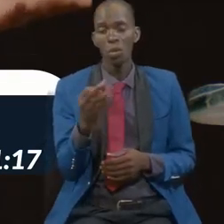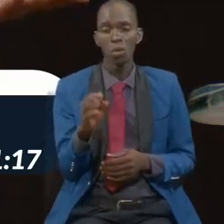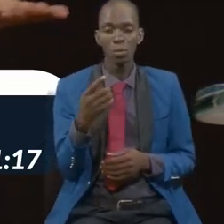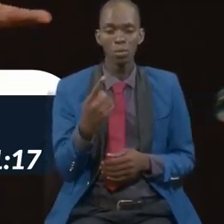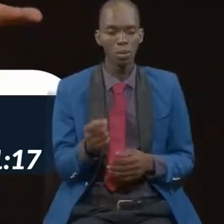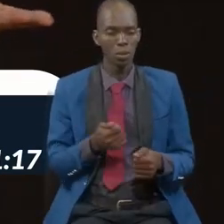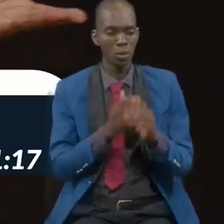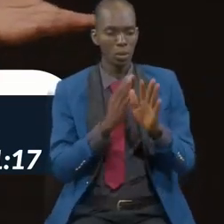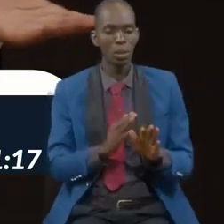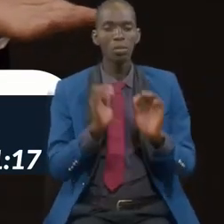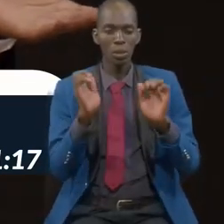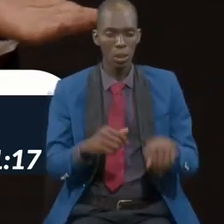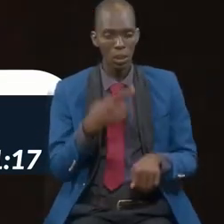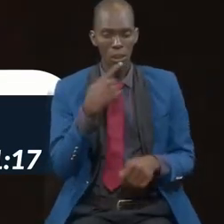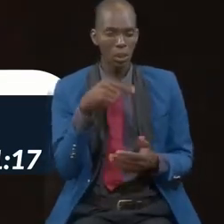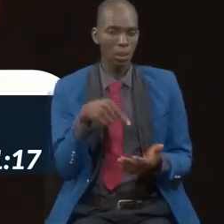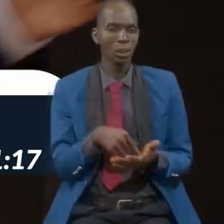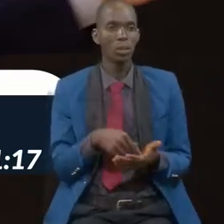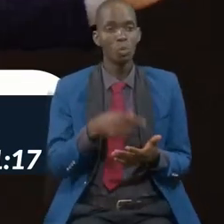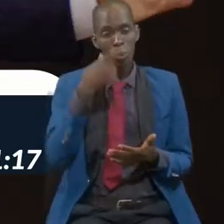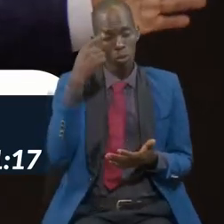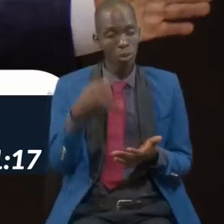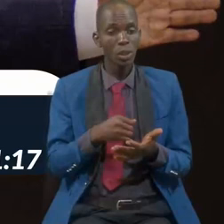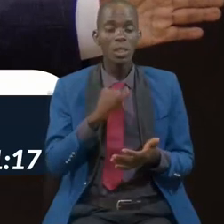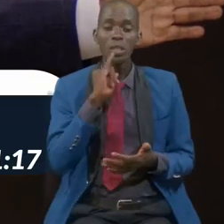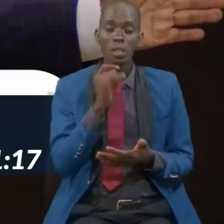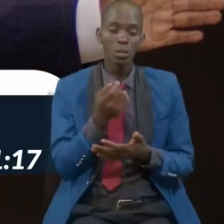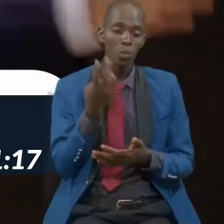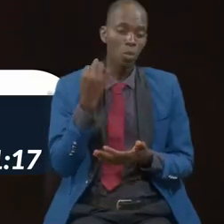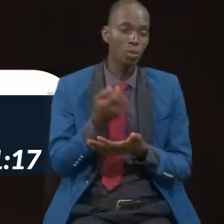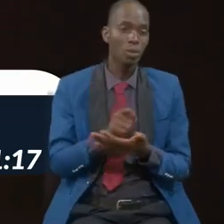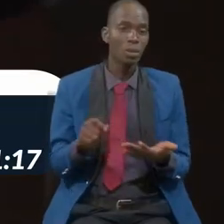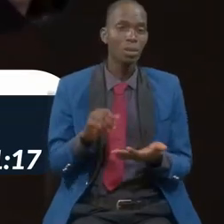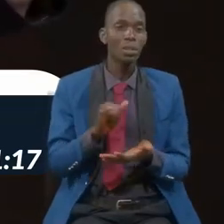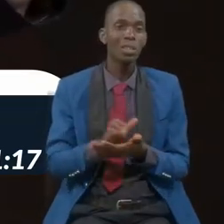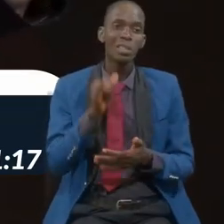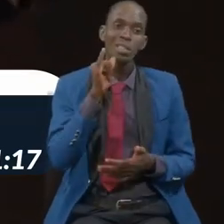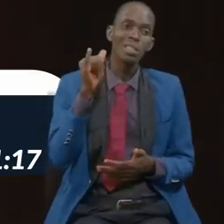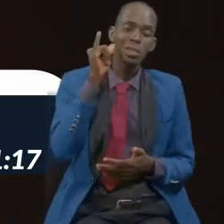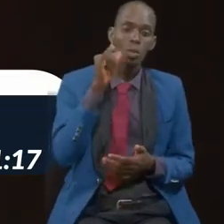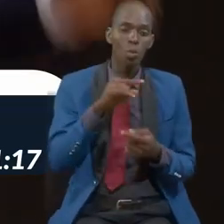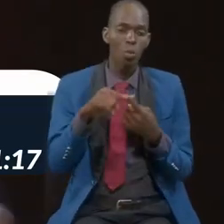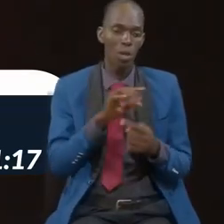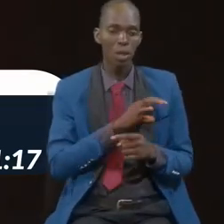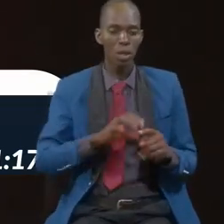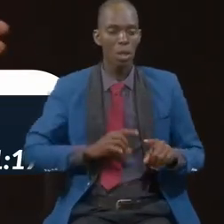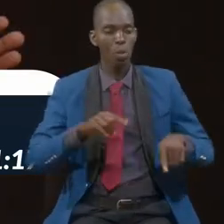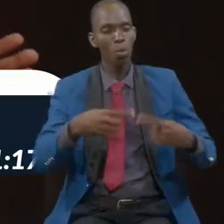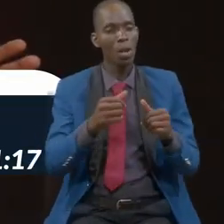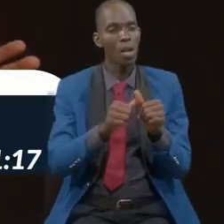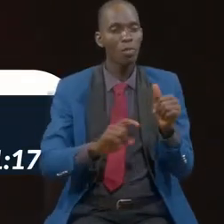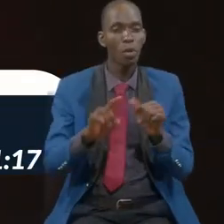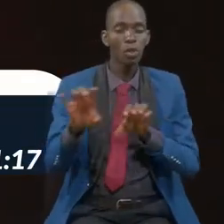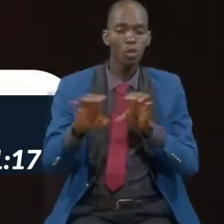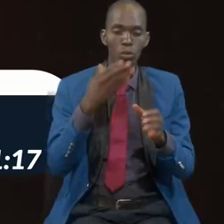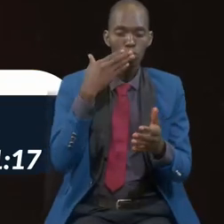Et l'un des disciples peut dire que, oui, hier, lorsqu'il allait faire du